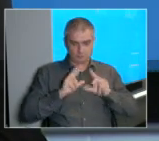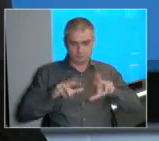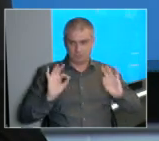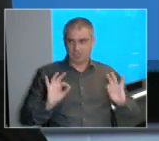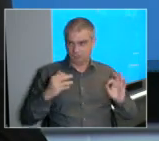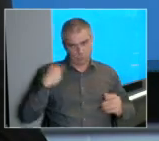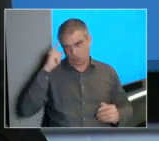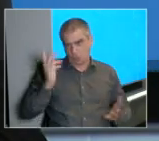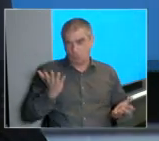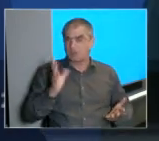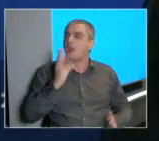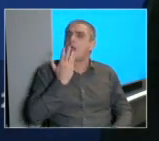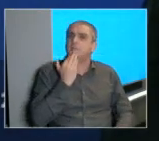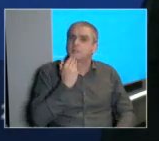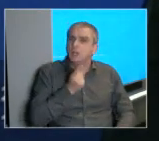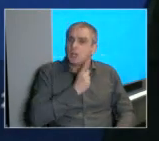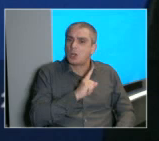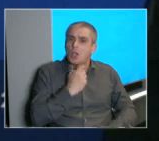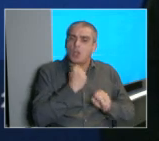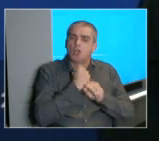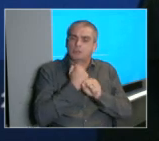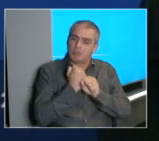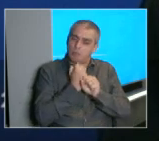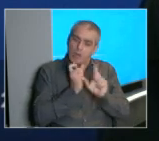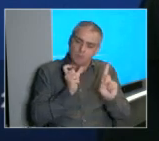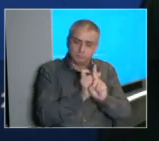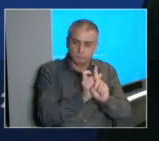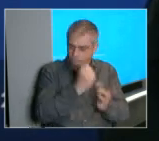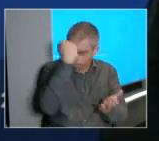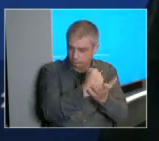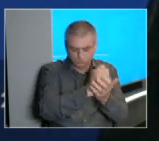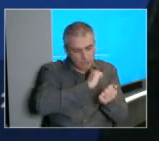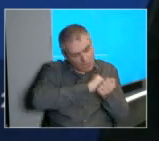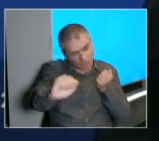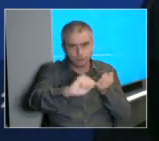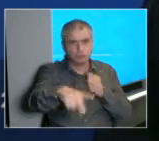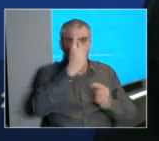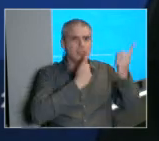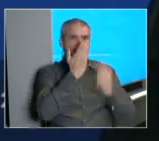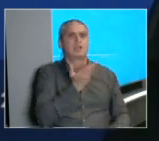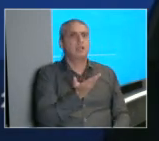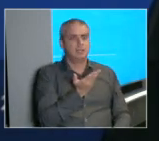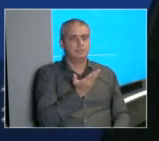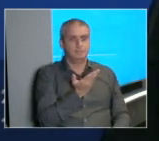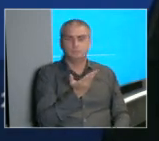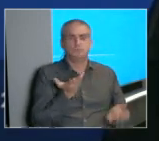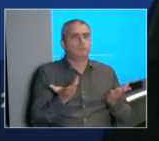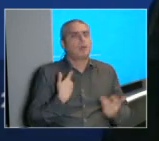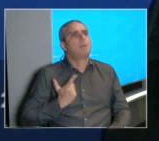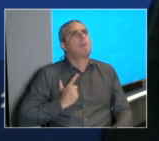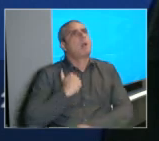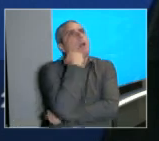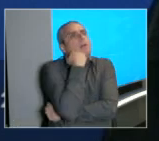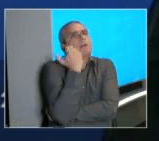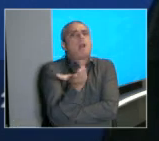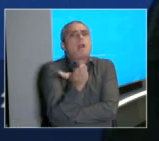מציאות. מדוע ישראל לא נוקטת פעולת מנע כדי להשמיד את הטילים האלה? למה אנחנו